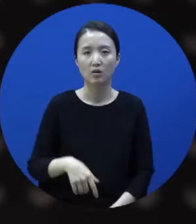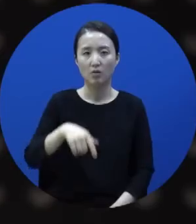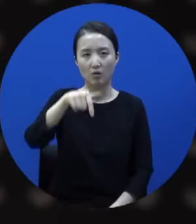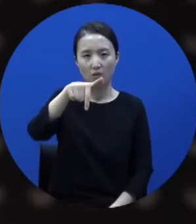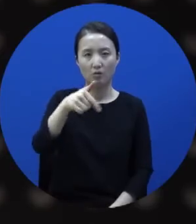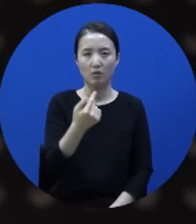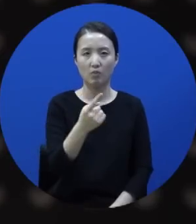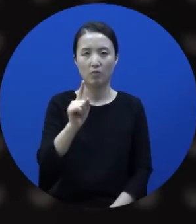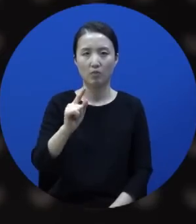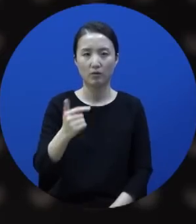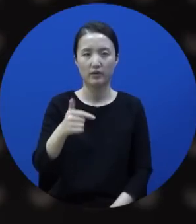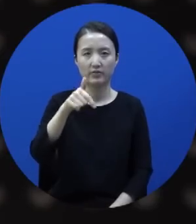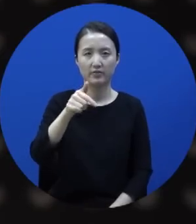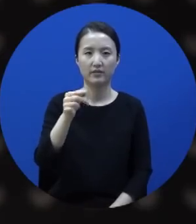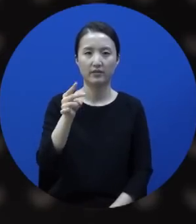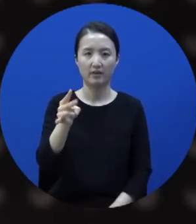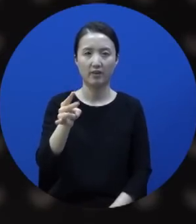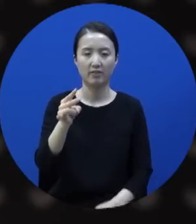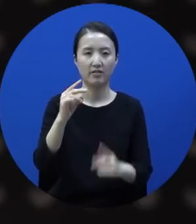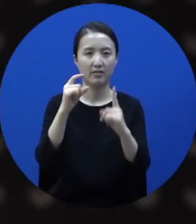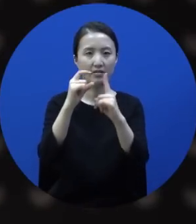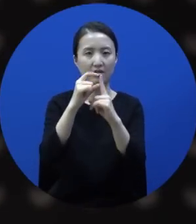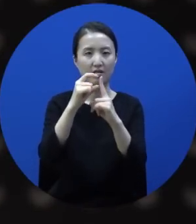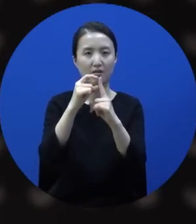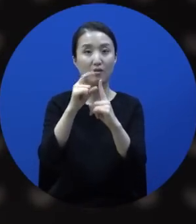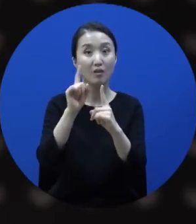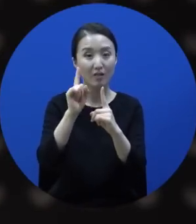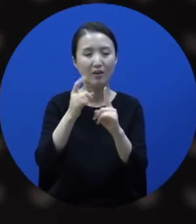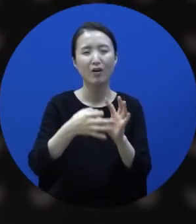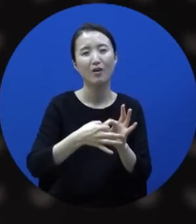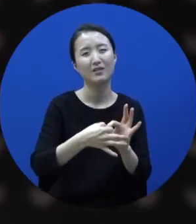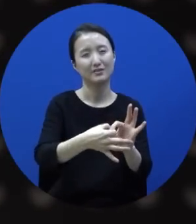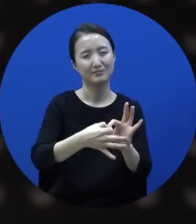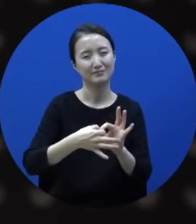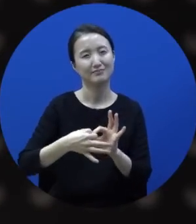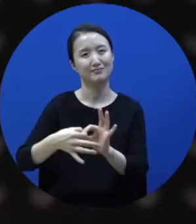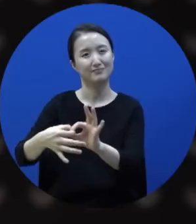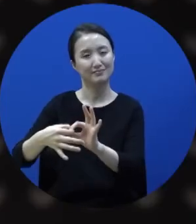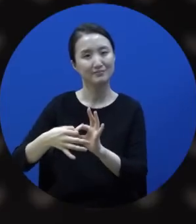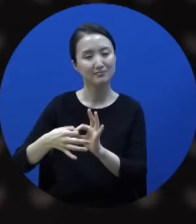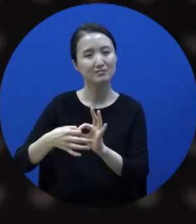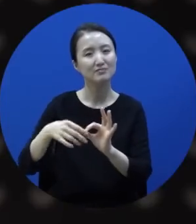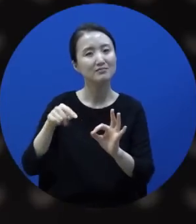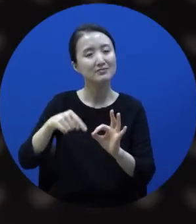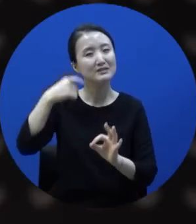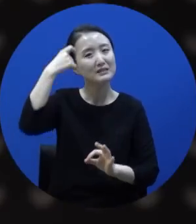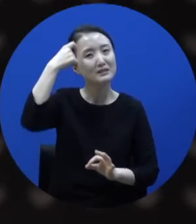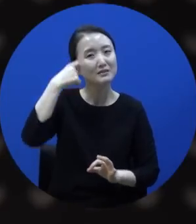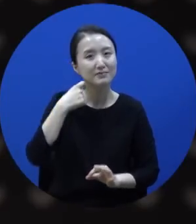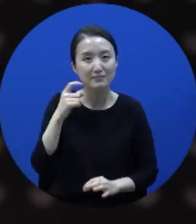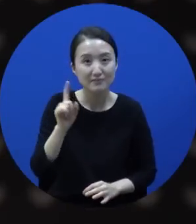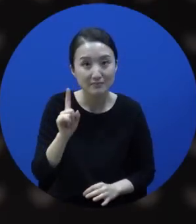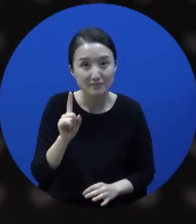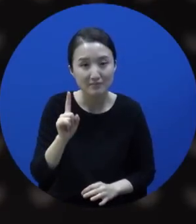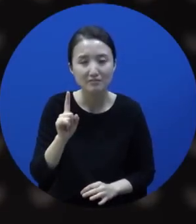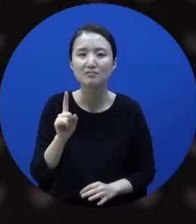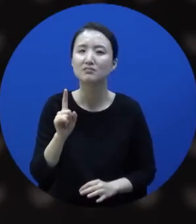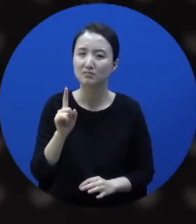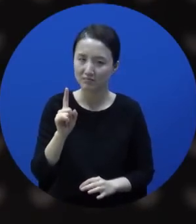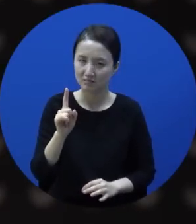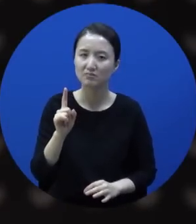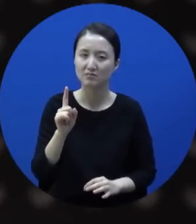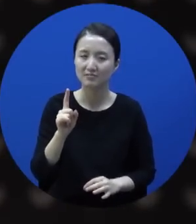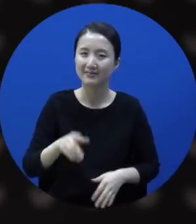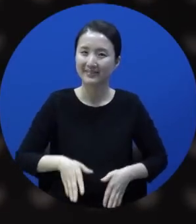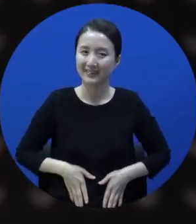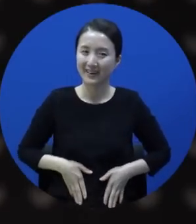느낌이 어떠세요? 좀 뭔가 따뜻한 느낌이 드나요? 네, 관계. 관계 맺는 것이 사실 미디어에서